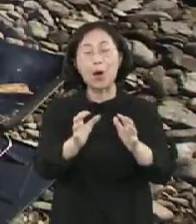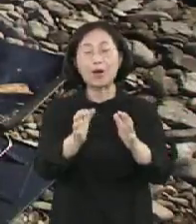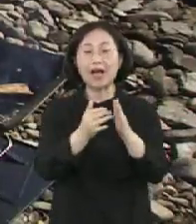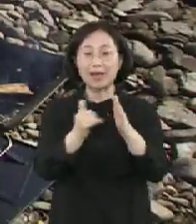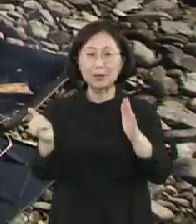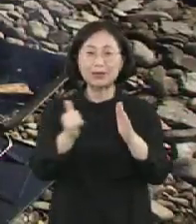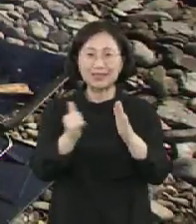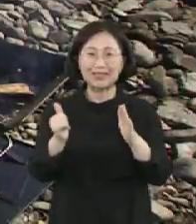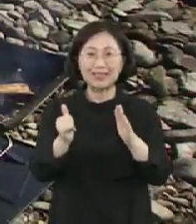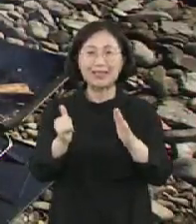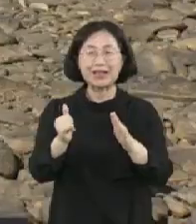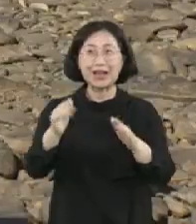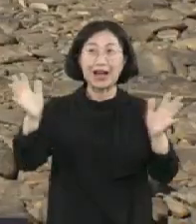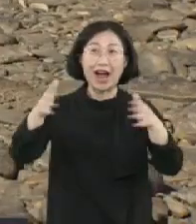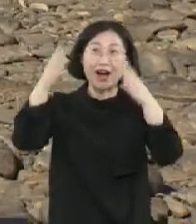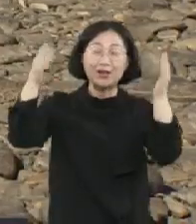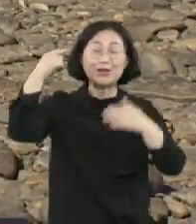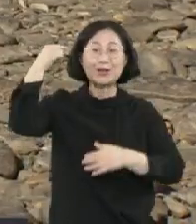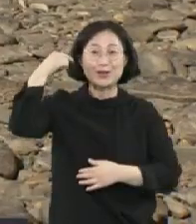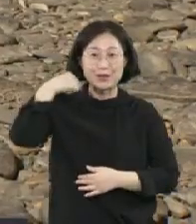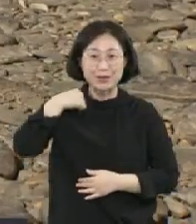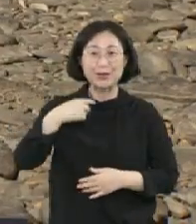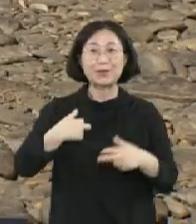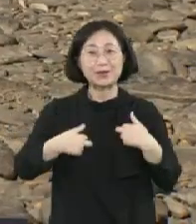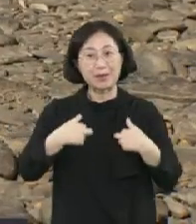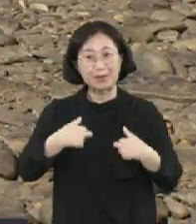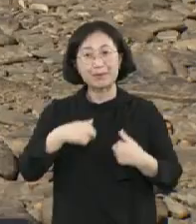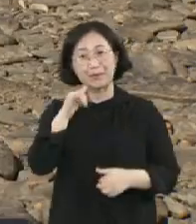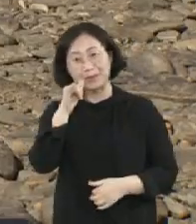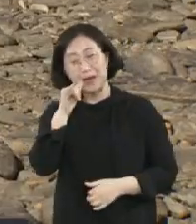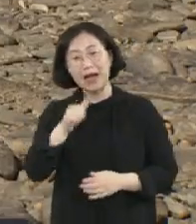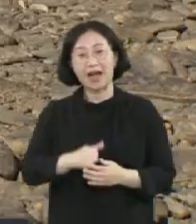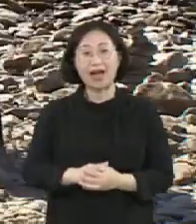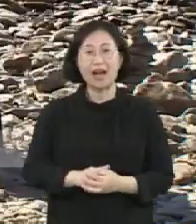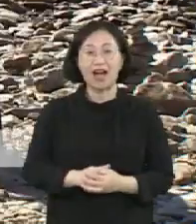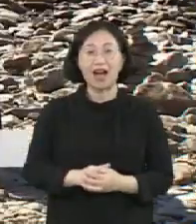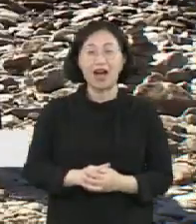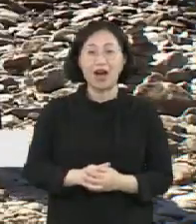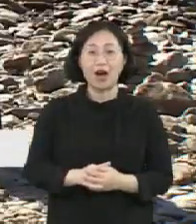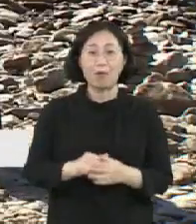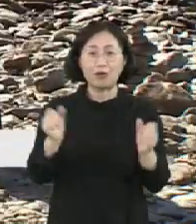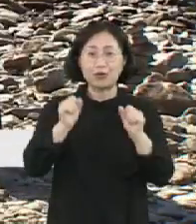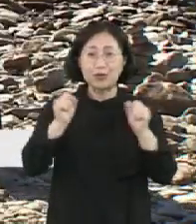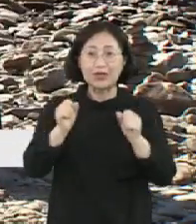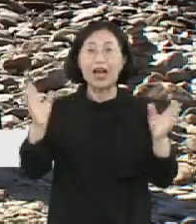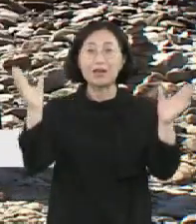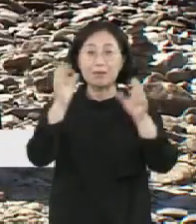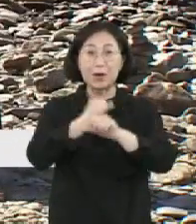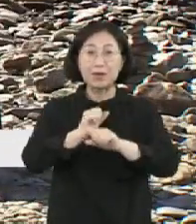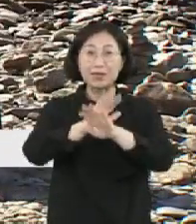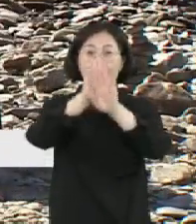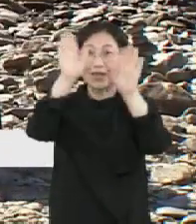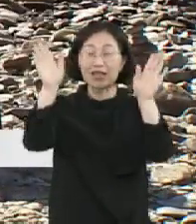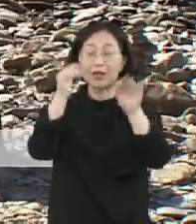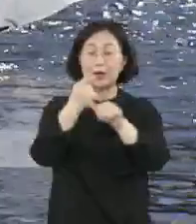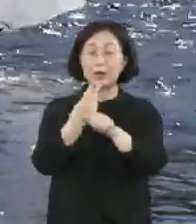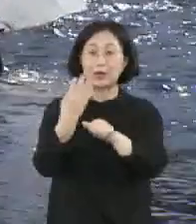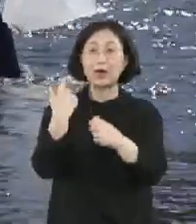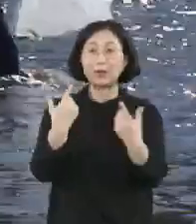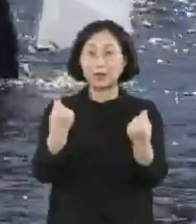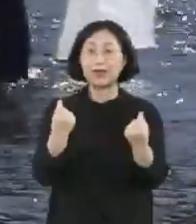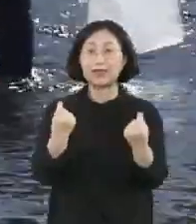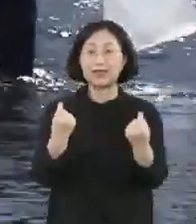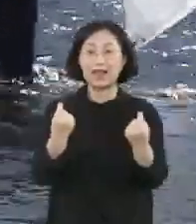느끼며 추억을 담았습니다. 기상청은 때이른 추위가 점차 물러나면서 낮 동안 평년 기온을 되찾아 일교차